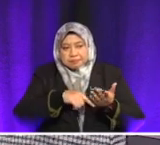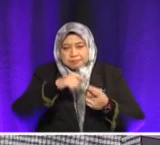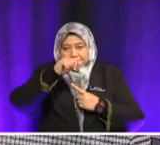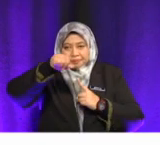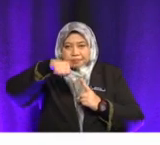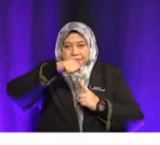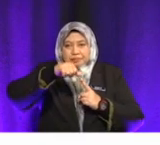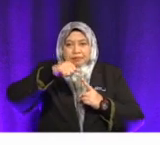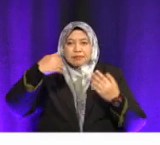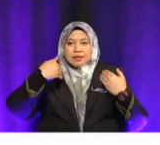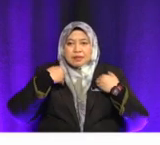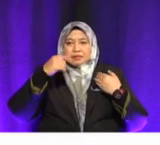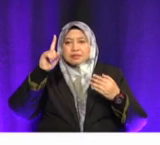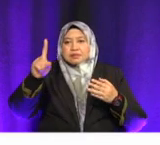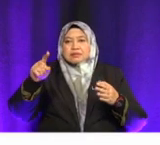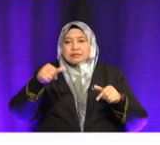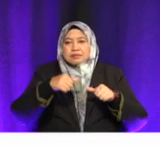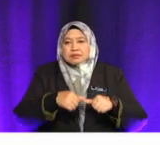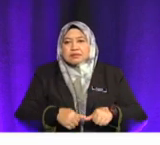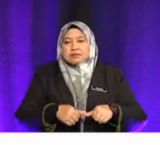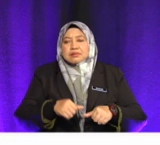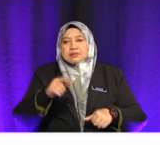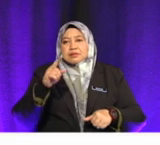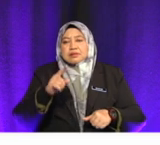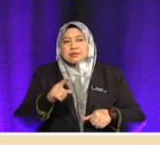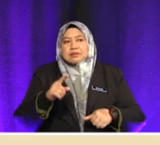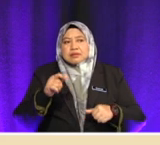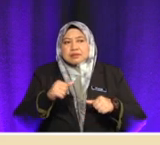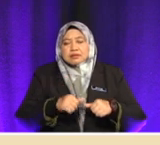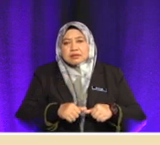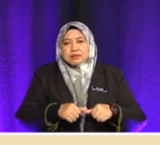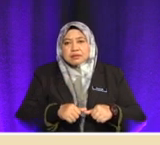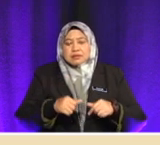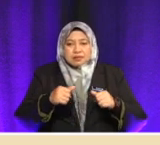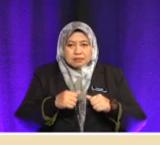satu titik tetap kita udah tahu bahwa ia akan menjadi sebuah bulatan